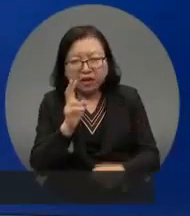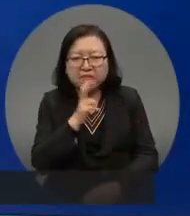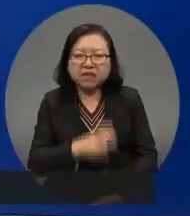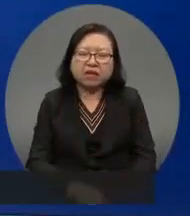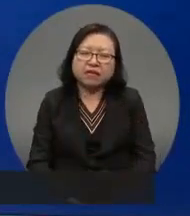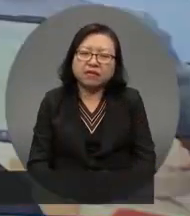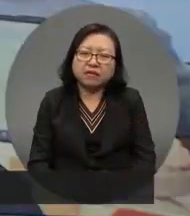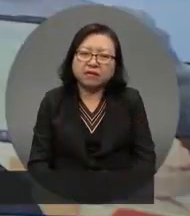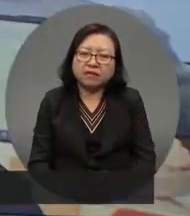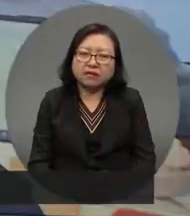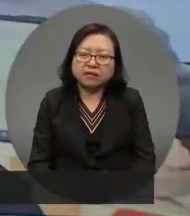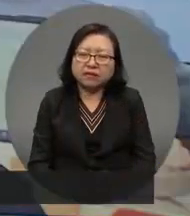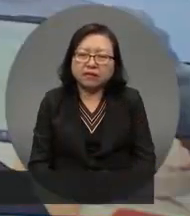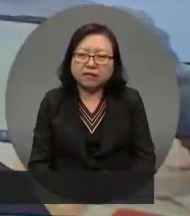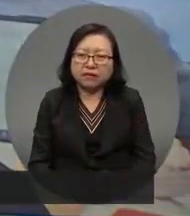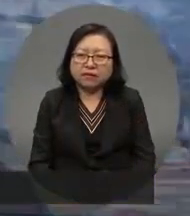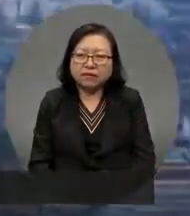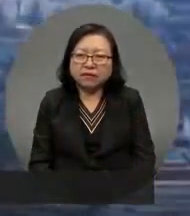기자입니다.